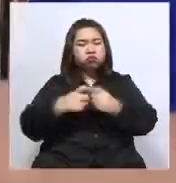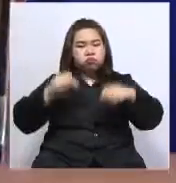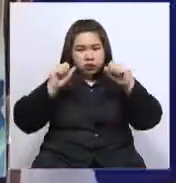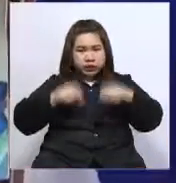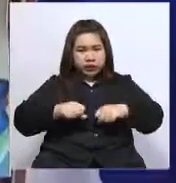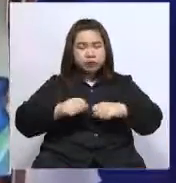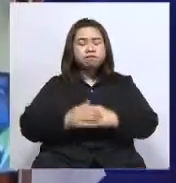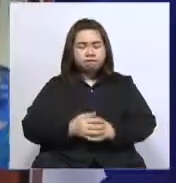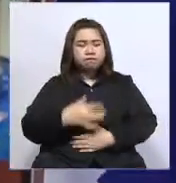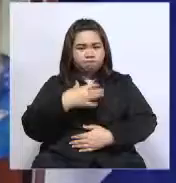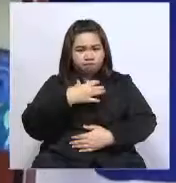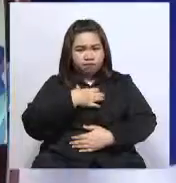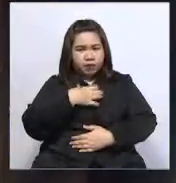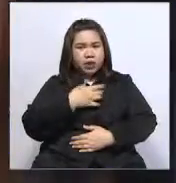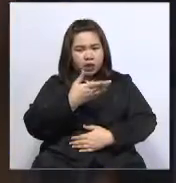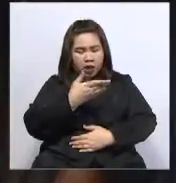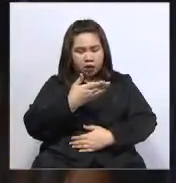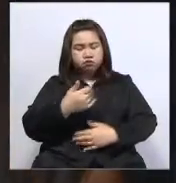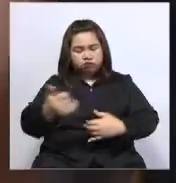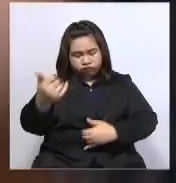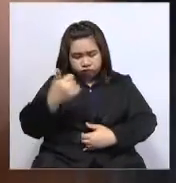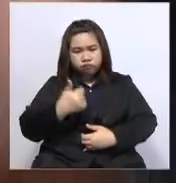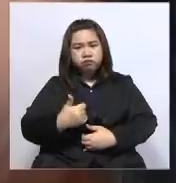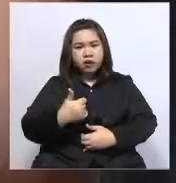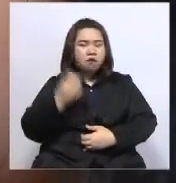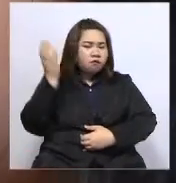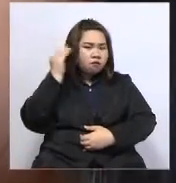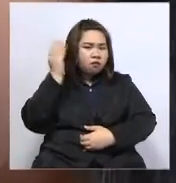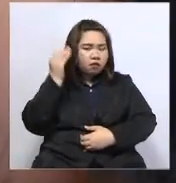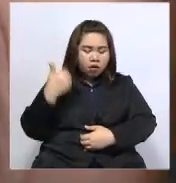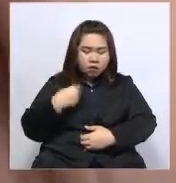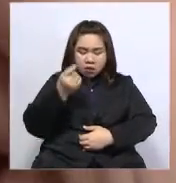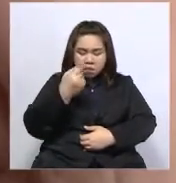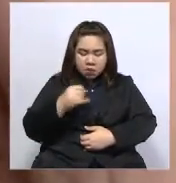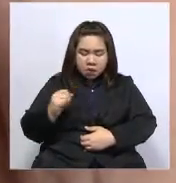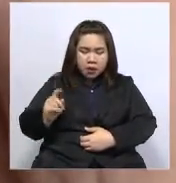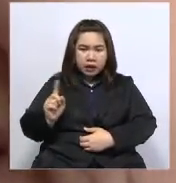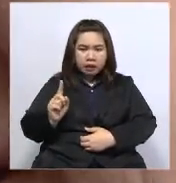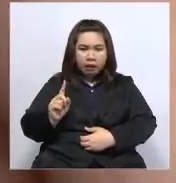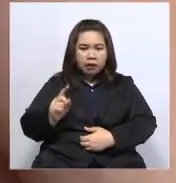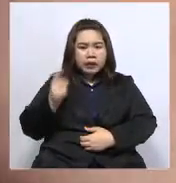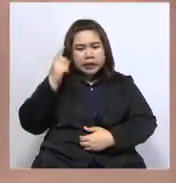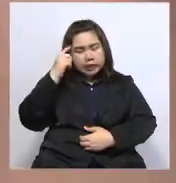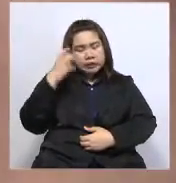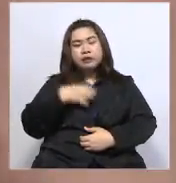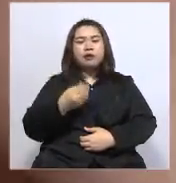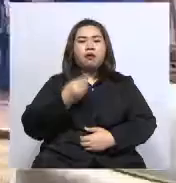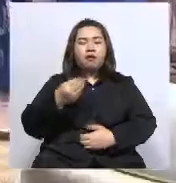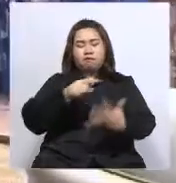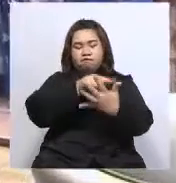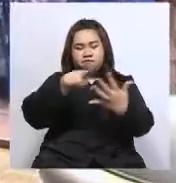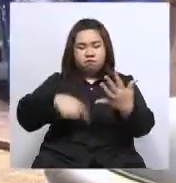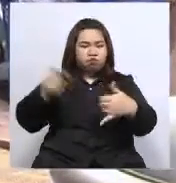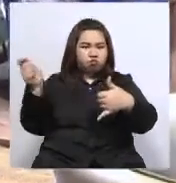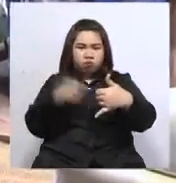คดีจึงอยากให้หลานสาวมาร่วมรับฟังคำตัดสินด้วยแล้วก็มีความหวังว่าศาลจะตัดสินให้ผู้ต้องหาทั้งหม